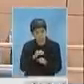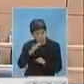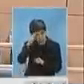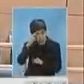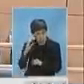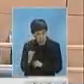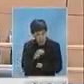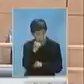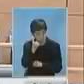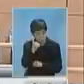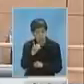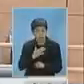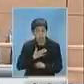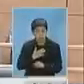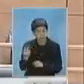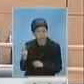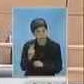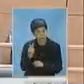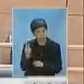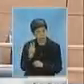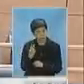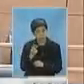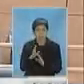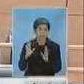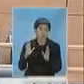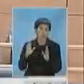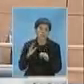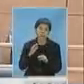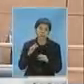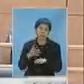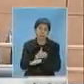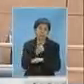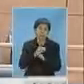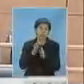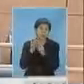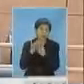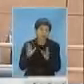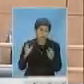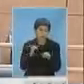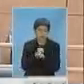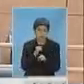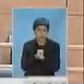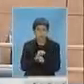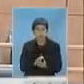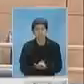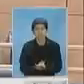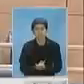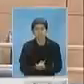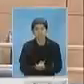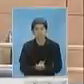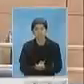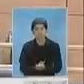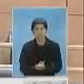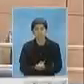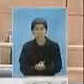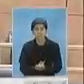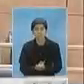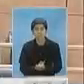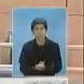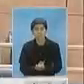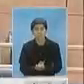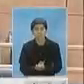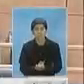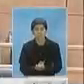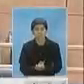ปฏิวัติดีกว่าผมกับจตุพรพรหมพันธ์ขาดกันทางการเมืองนับตั้งแต่คันพูดนี้หลุดออกมาจากปากทัน